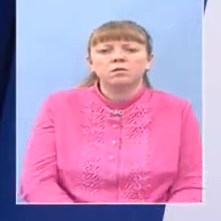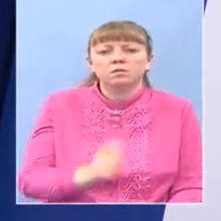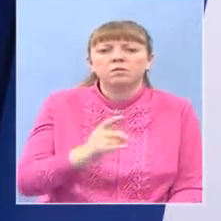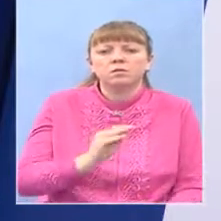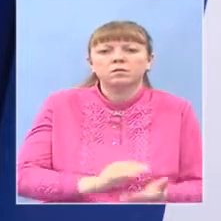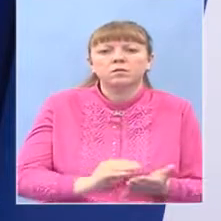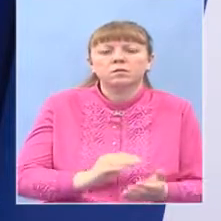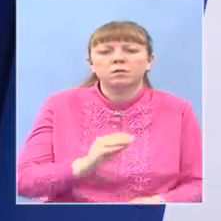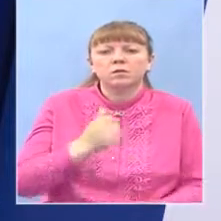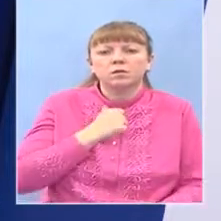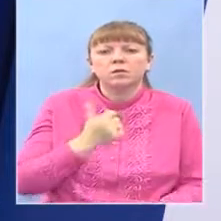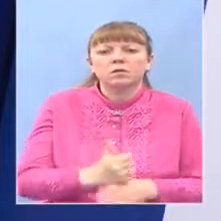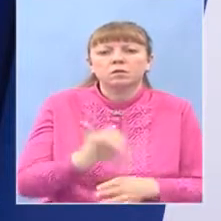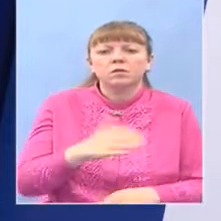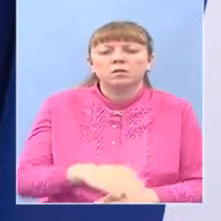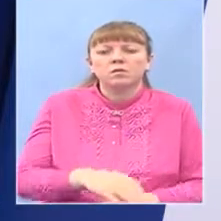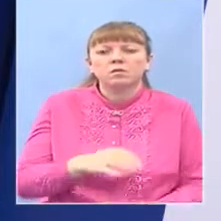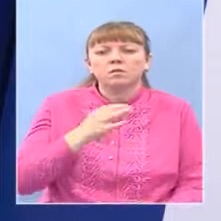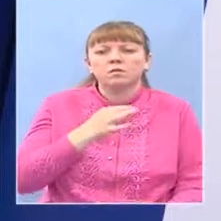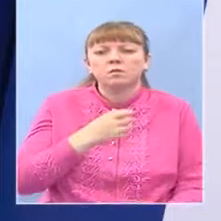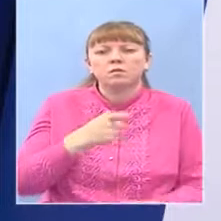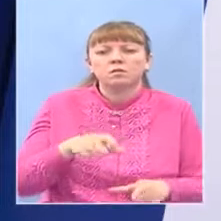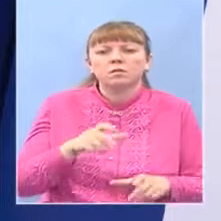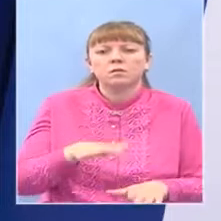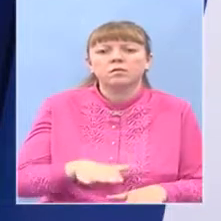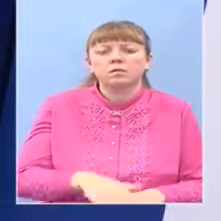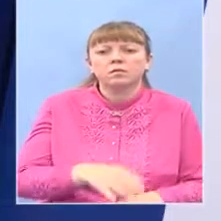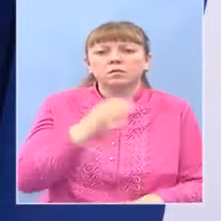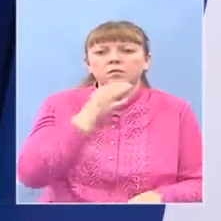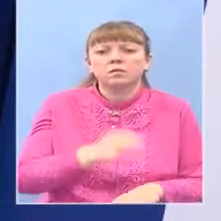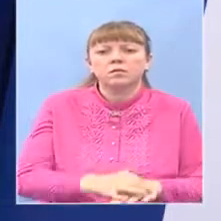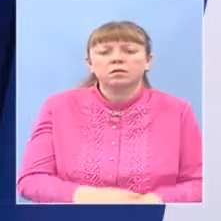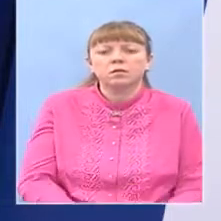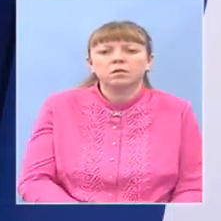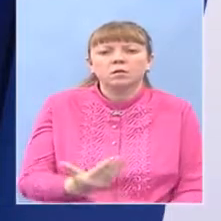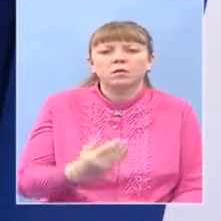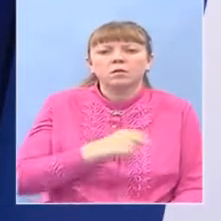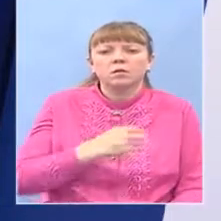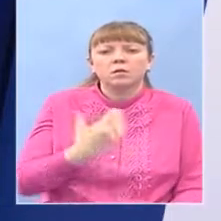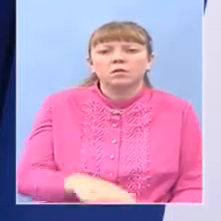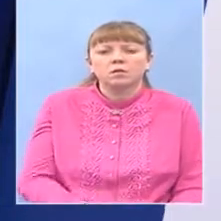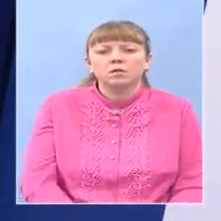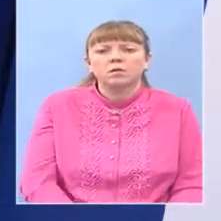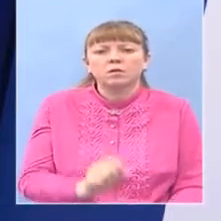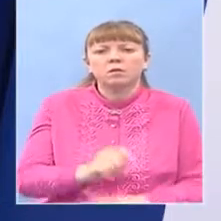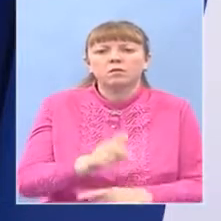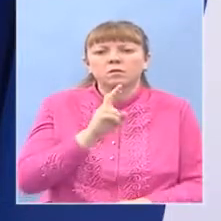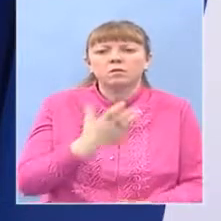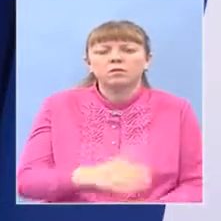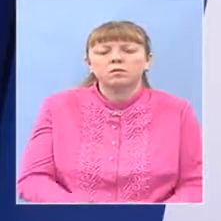написаны. Главное, каждый на своем месте должен ответственно подходить вот к данной работе, да, например, если это заказчик, то он